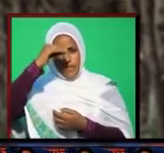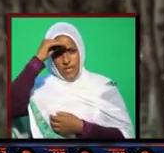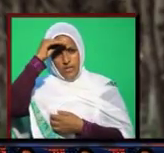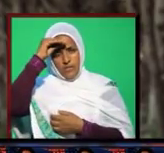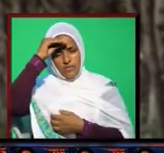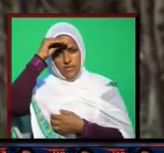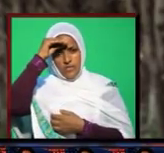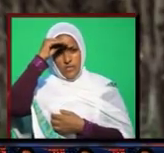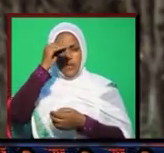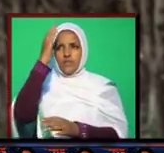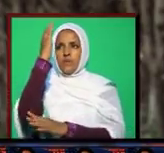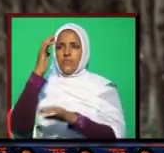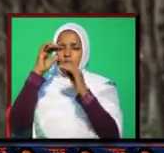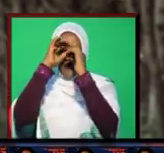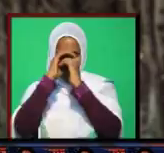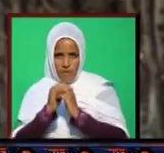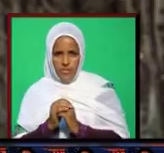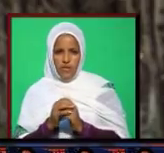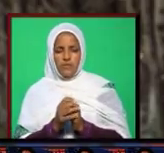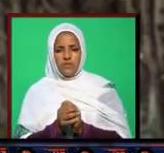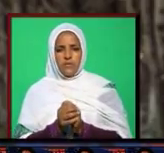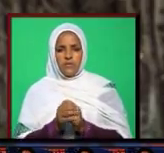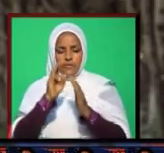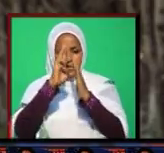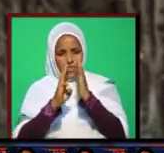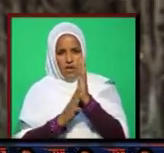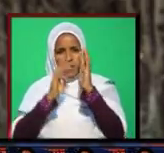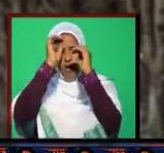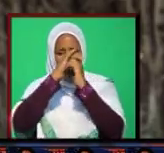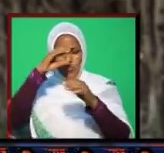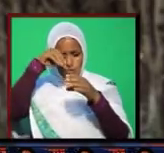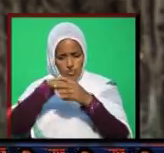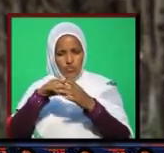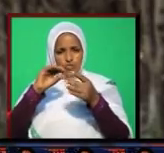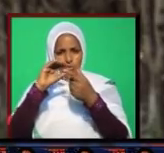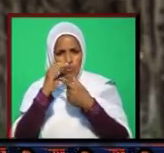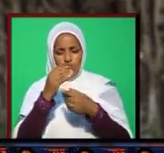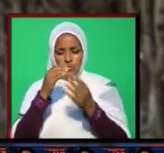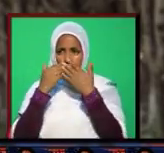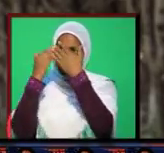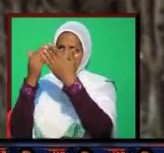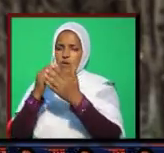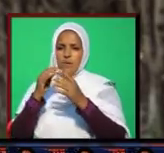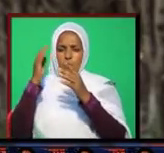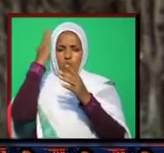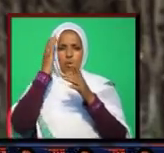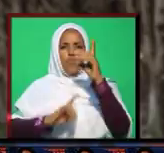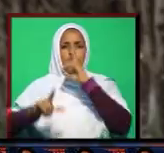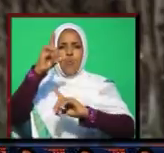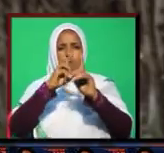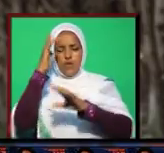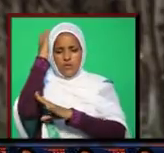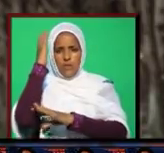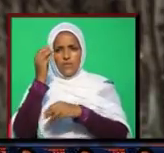በትምህርተ በእግዚአብሔርን በማምለክ በስርዓተ አምልኮ ውስጥ ሆኖ ካመሰገነ በሚያውቀው ቋንቋ